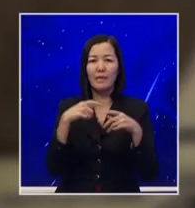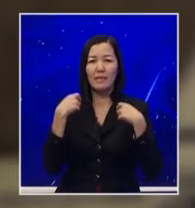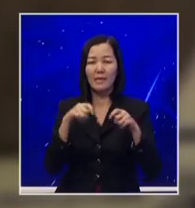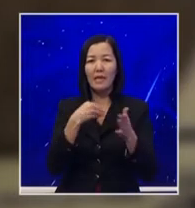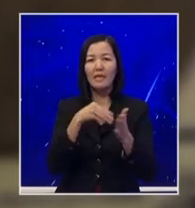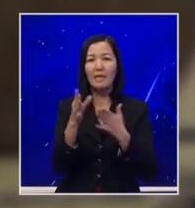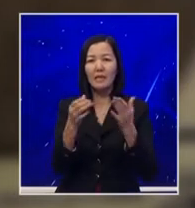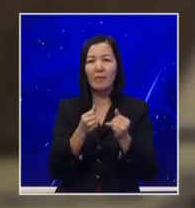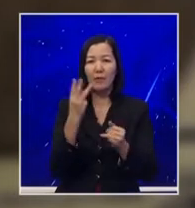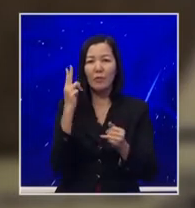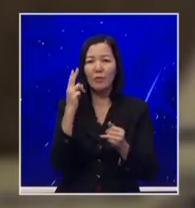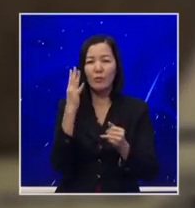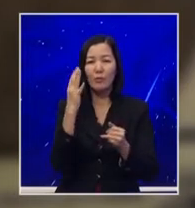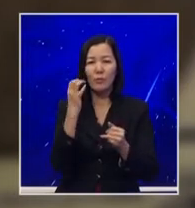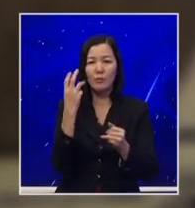алу